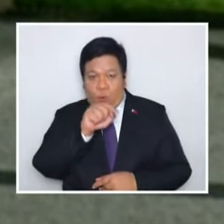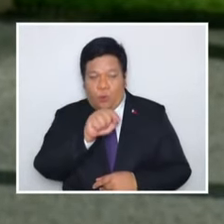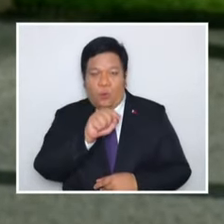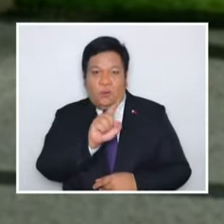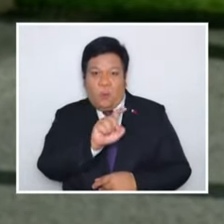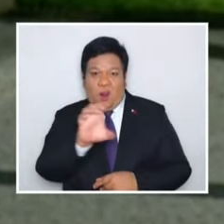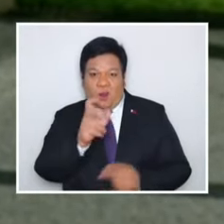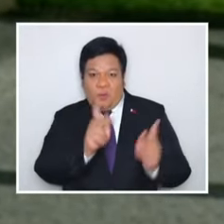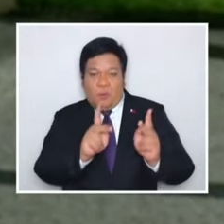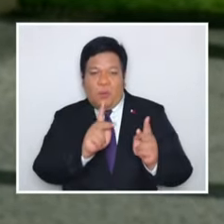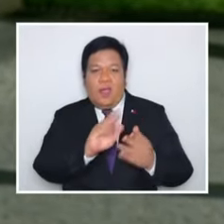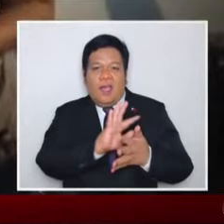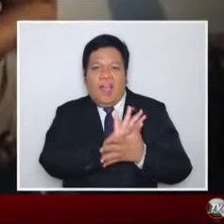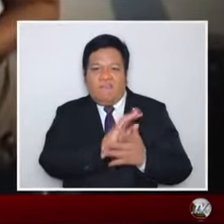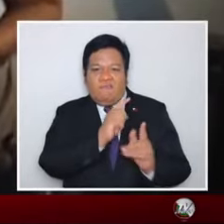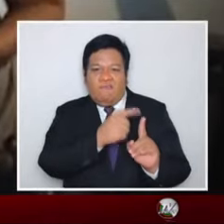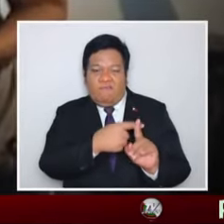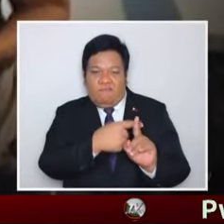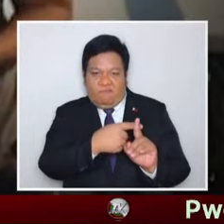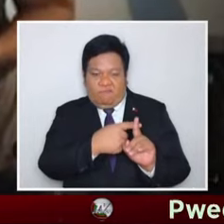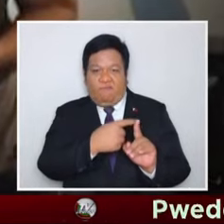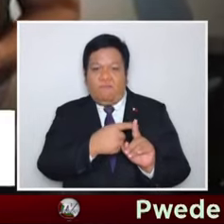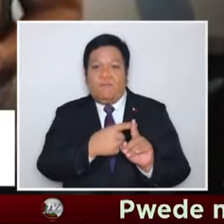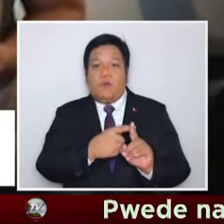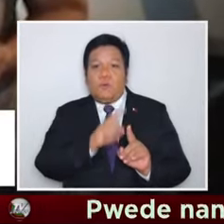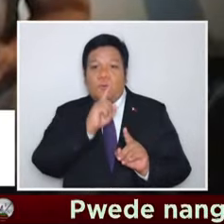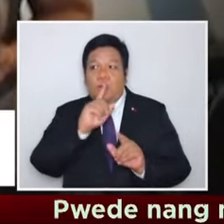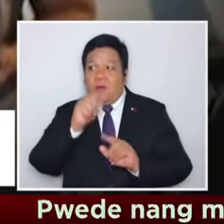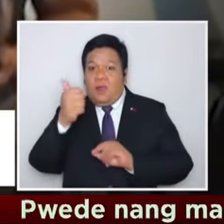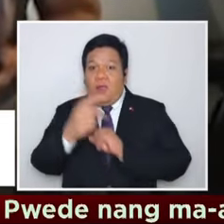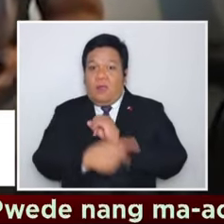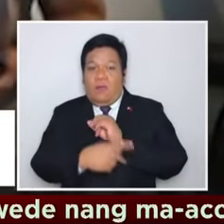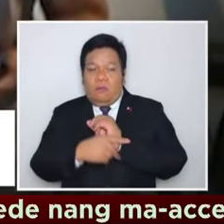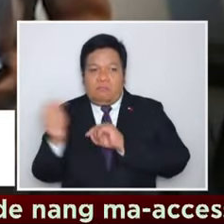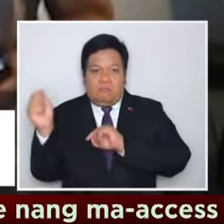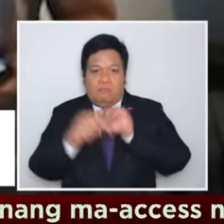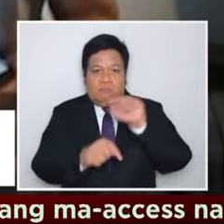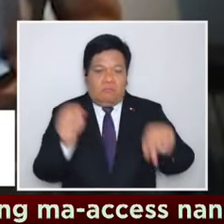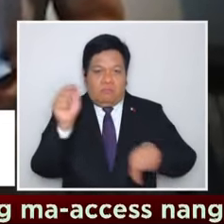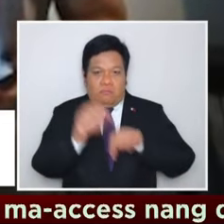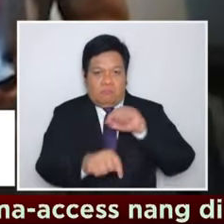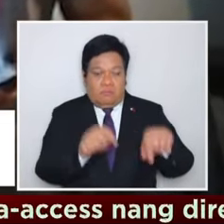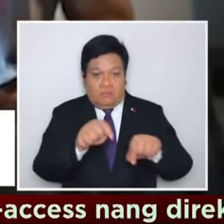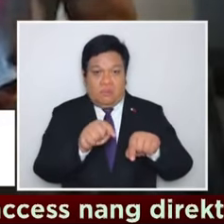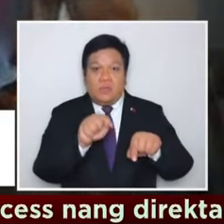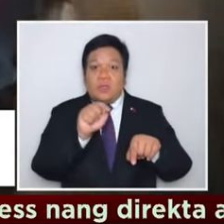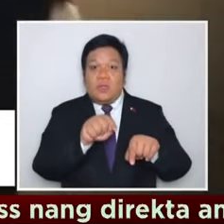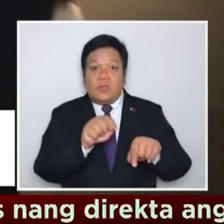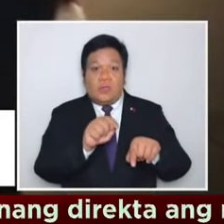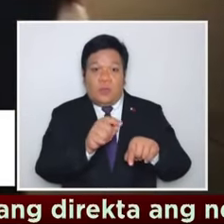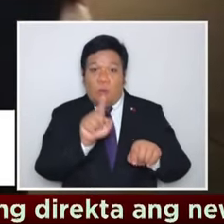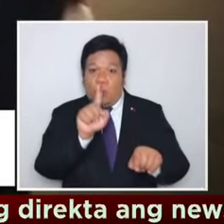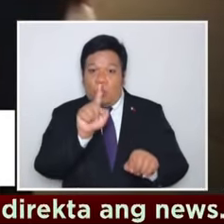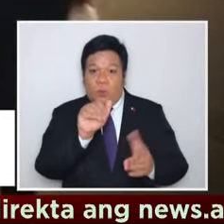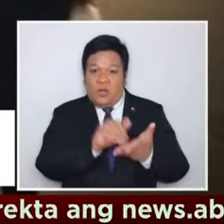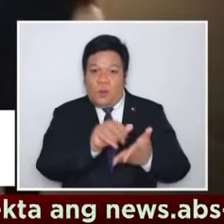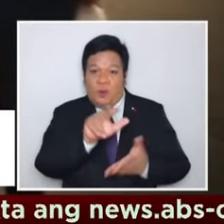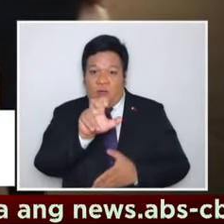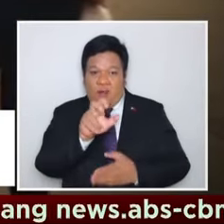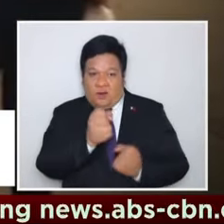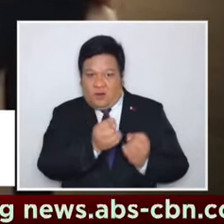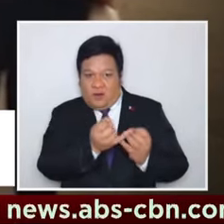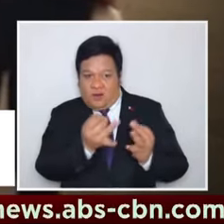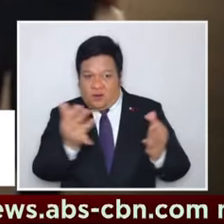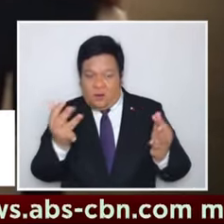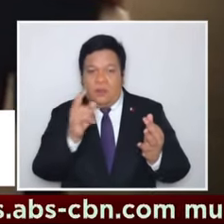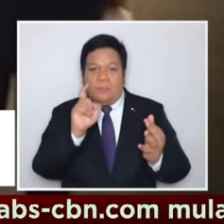lugar. 1,300 sa halos 2,000 na pinayagang makabiyahe nitong September 4 at 5 ang sinailalim